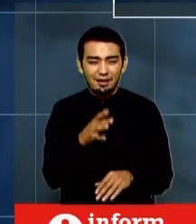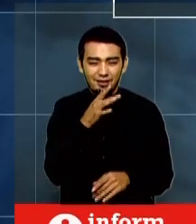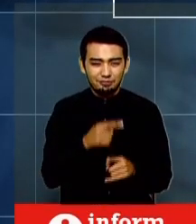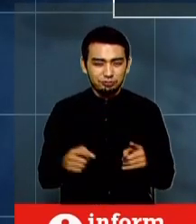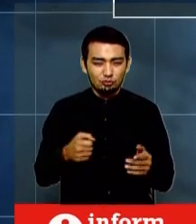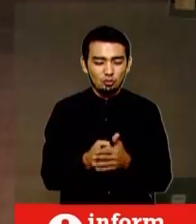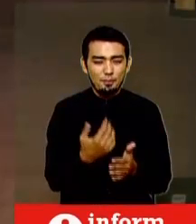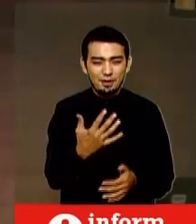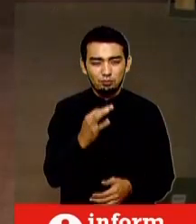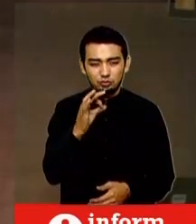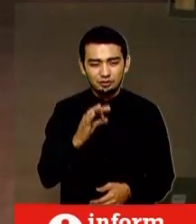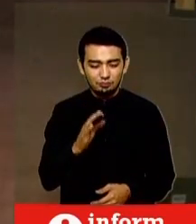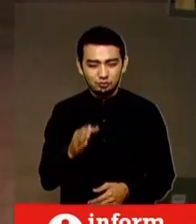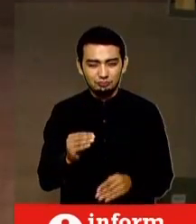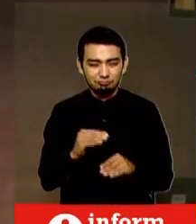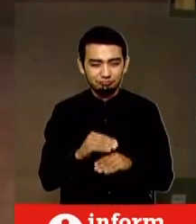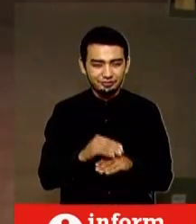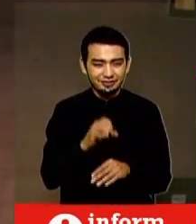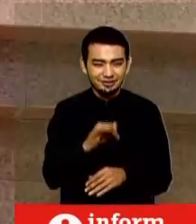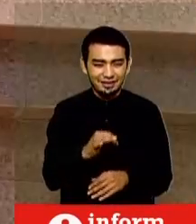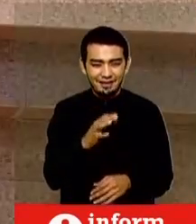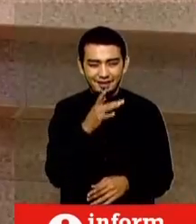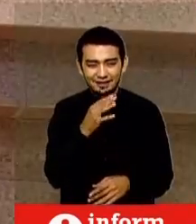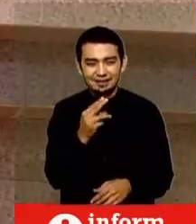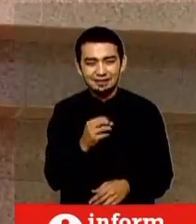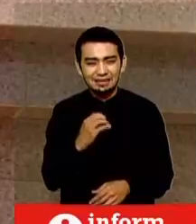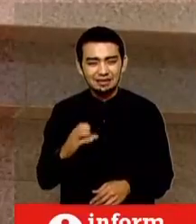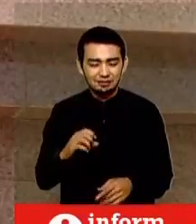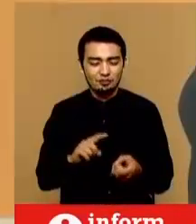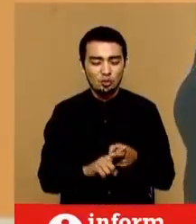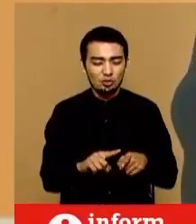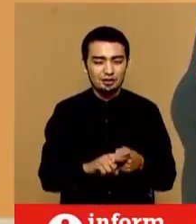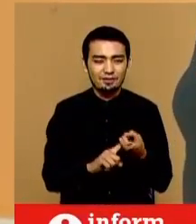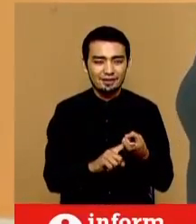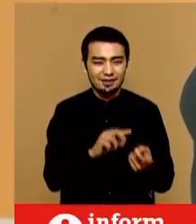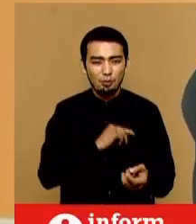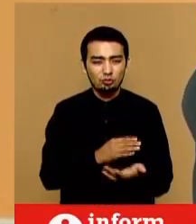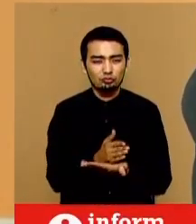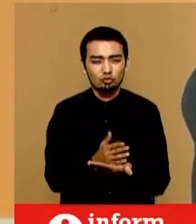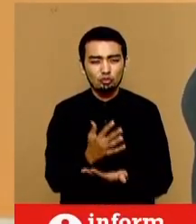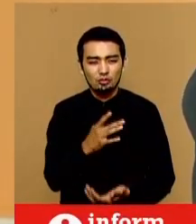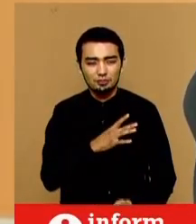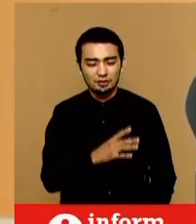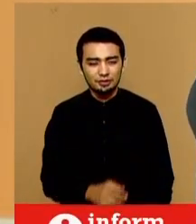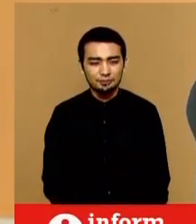до 5%. Нюансом стал и возрастной ценз сотрудников. Обязательно пенсионные взносы